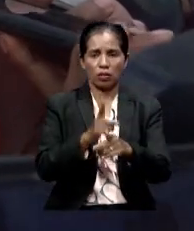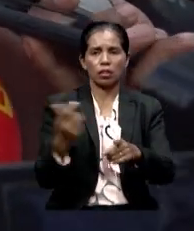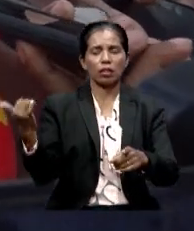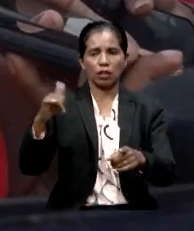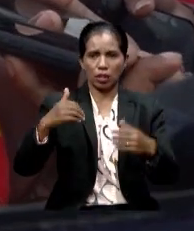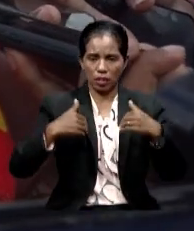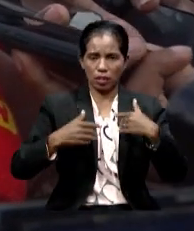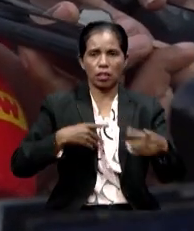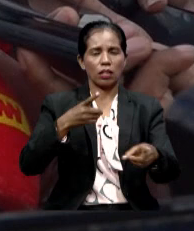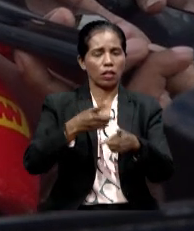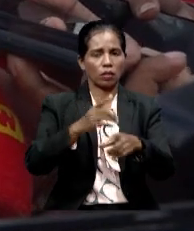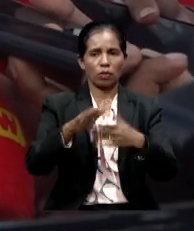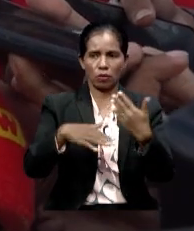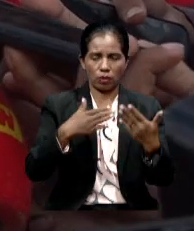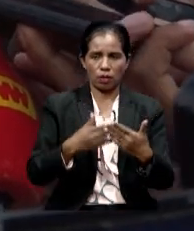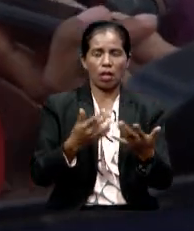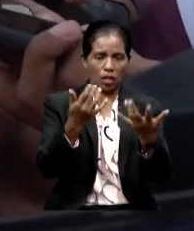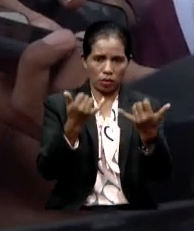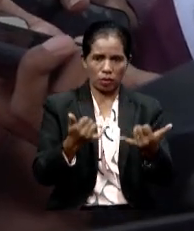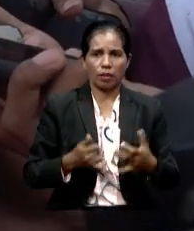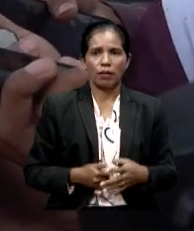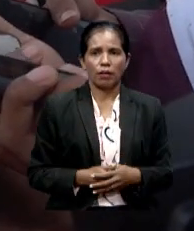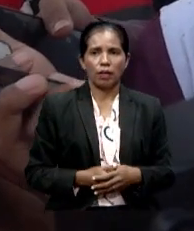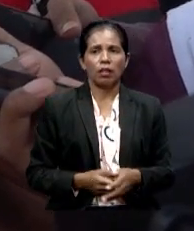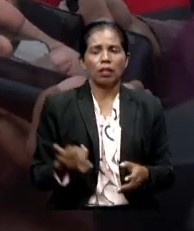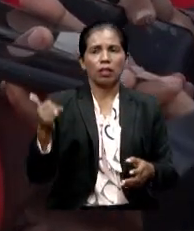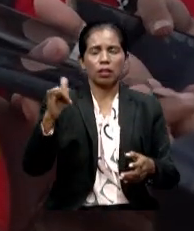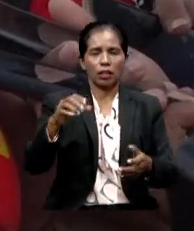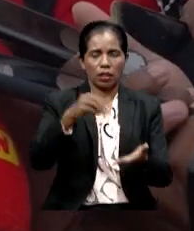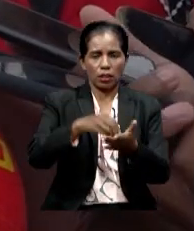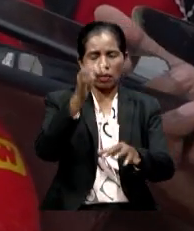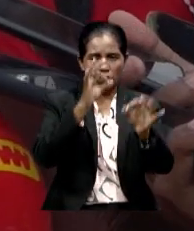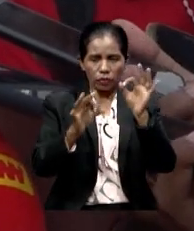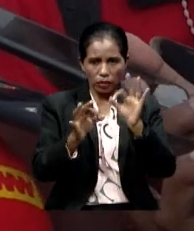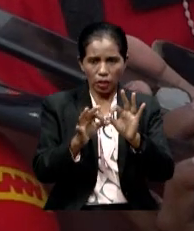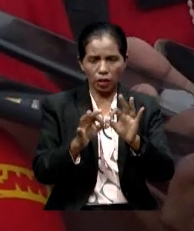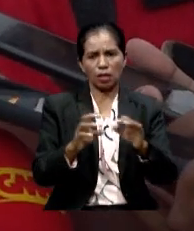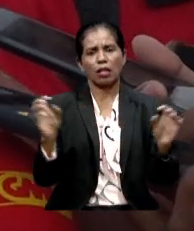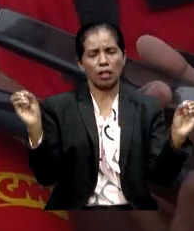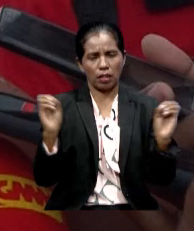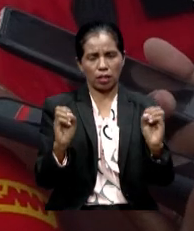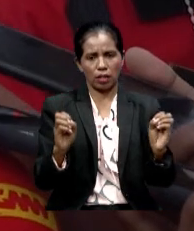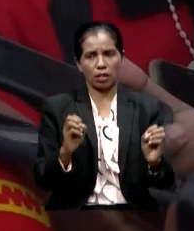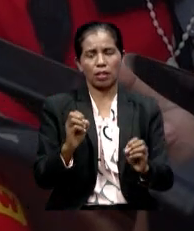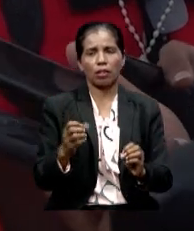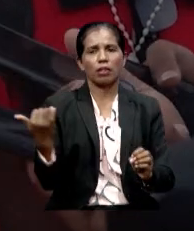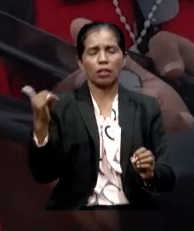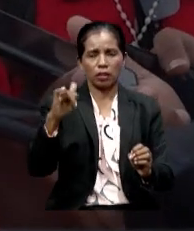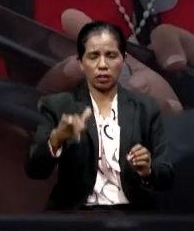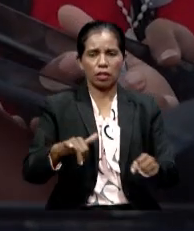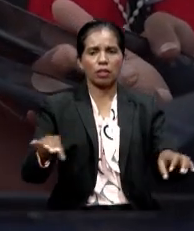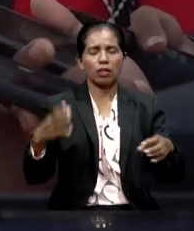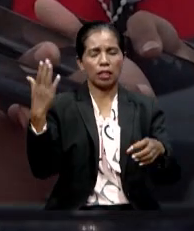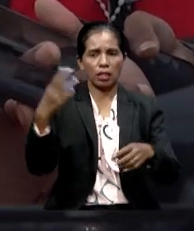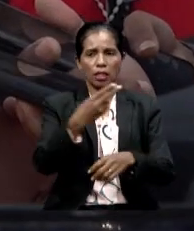tomak. Agora, sira iha garanti galai. O dinamika nabi maka lao iha